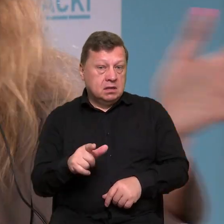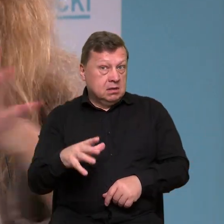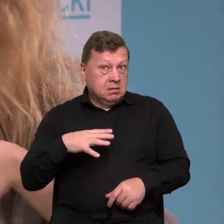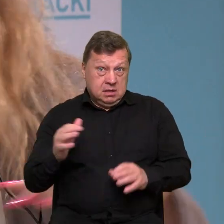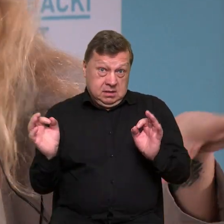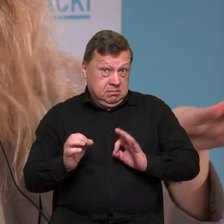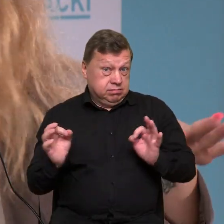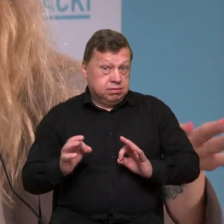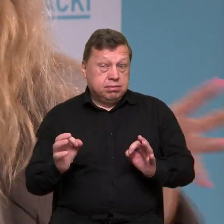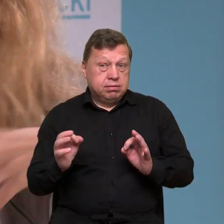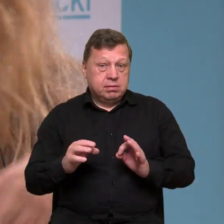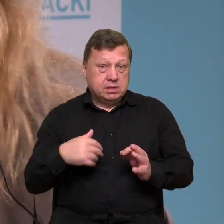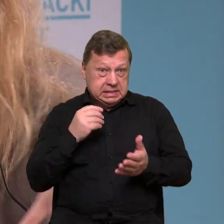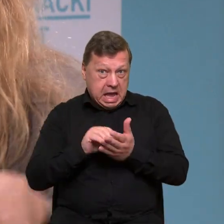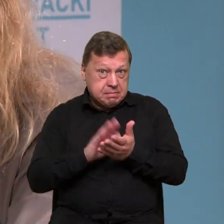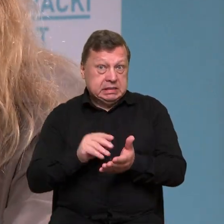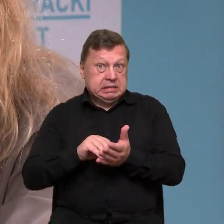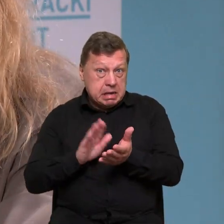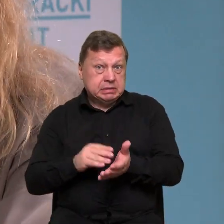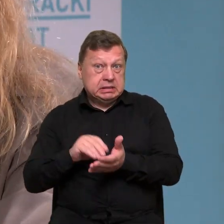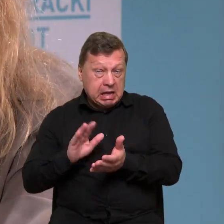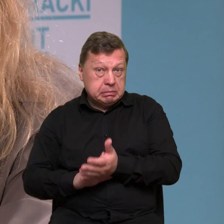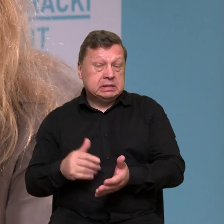straszne, jak szybko